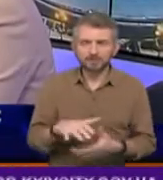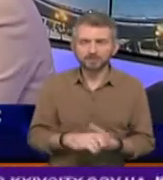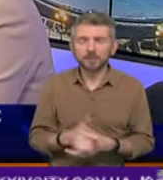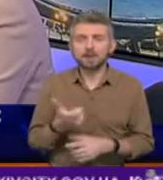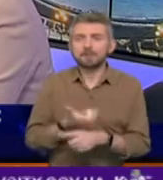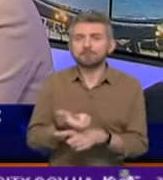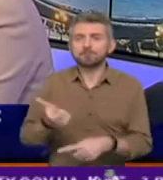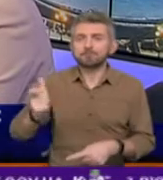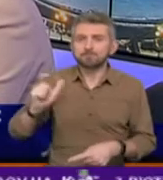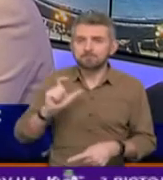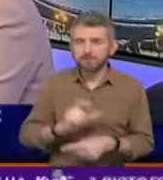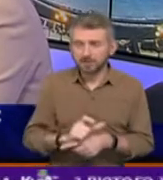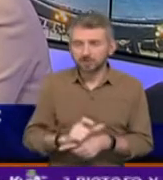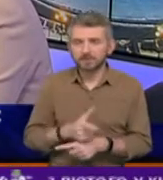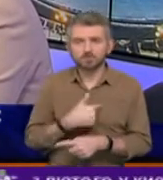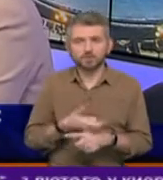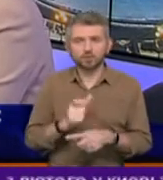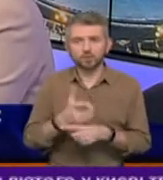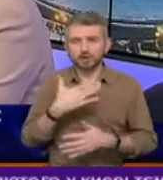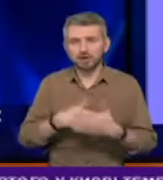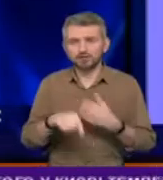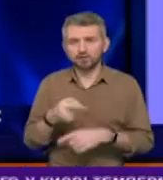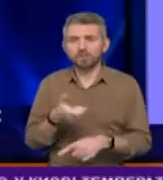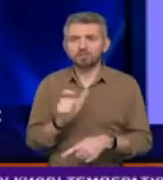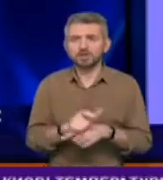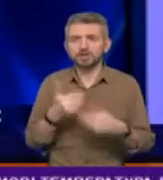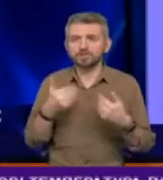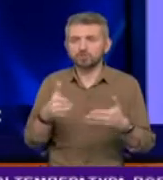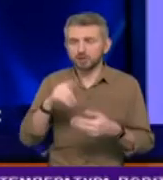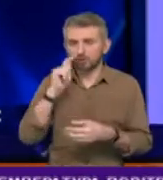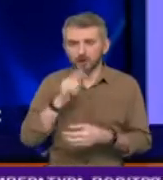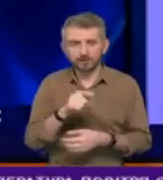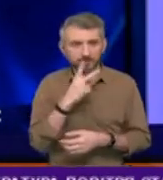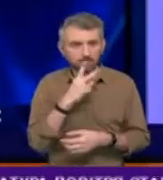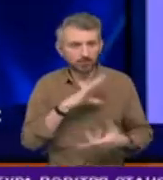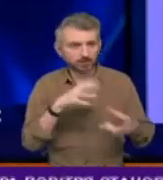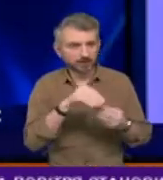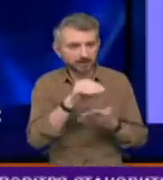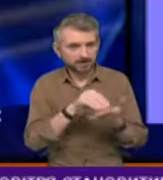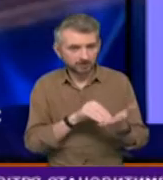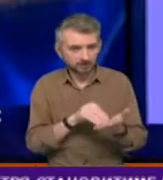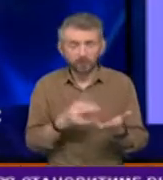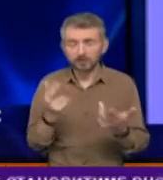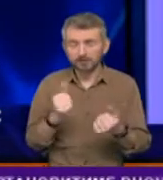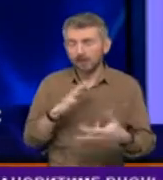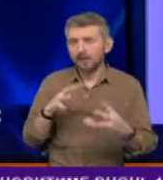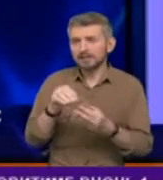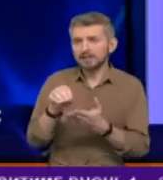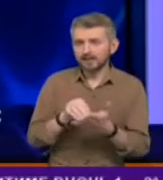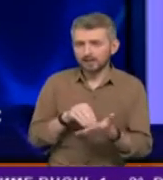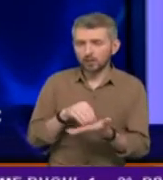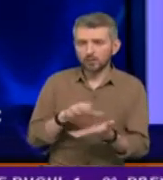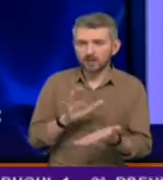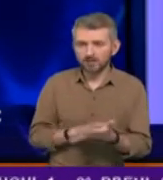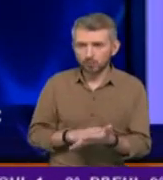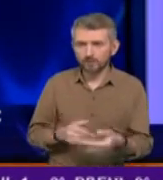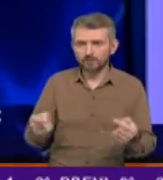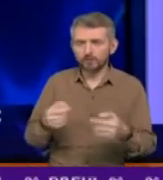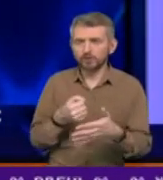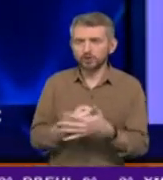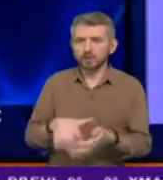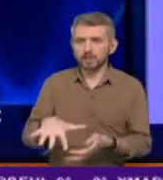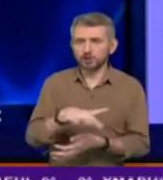момент. Алло, добрий вечір, слухаємо вас уважно. Я вибачаюся, у мене може трошки не по темі питання, але